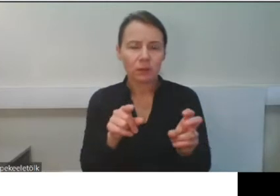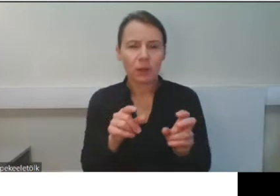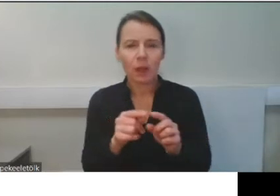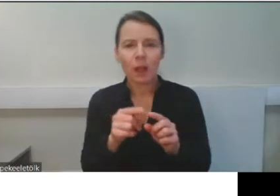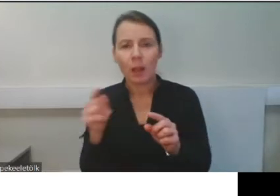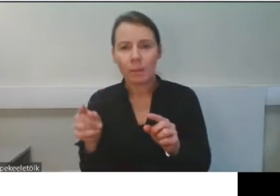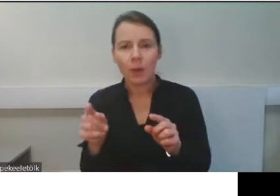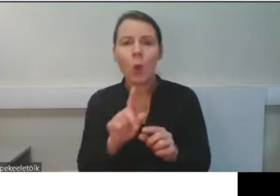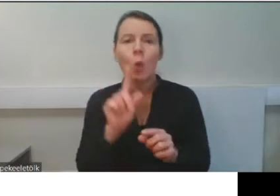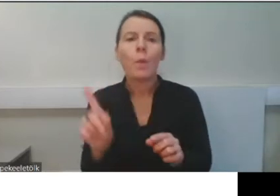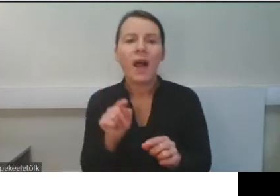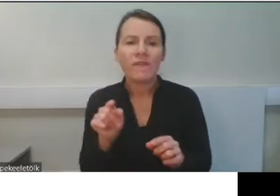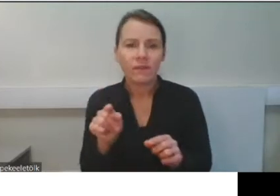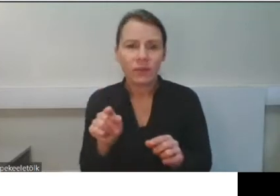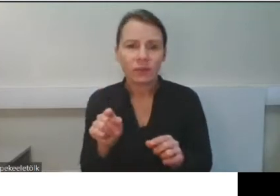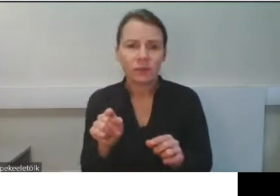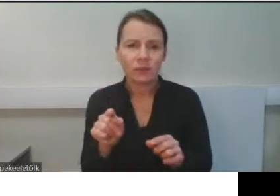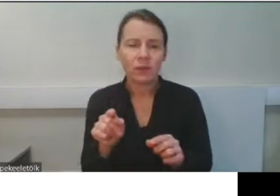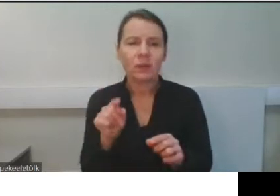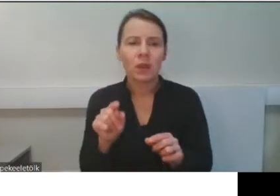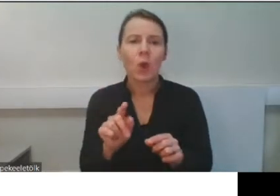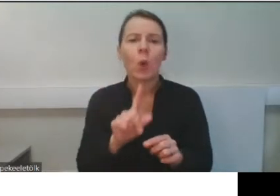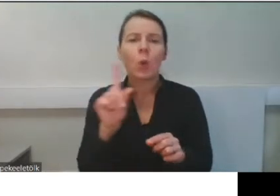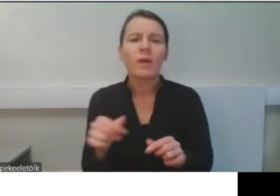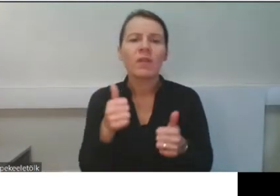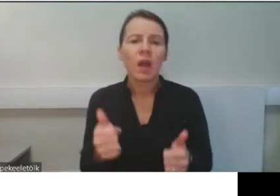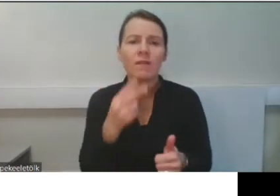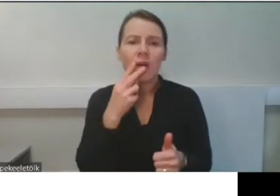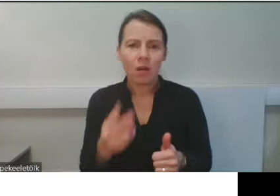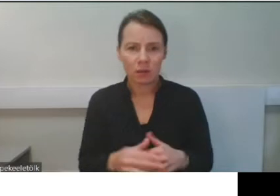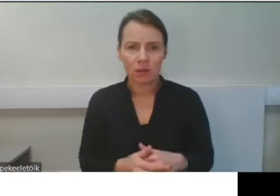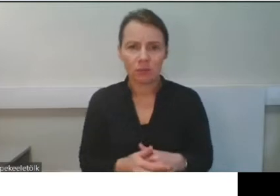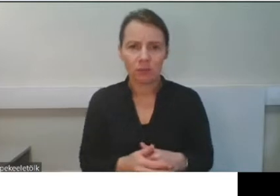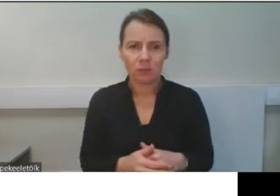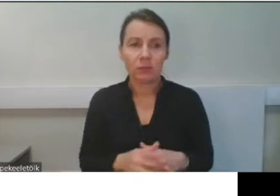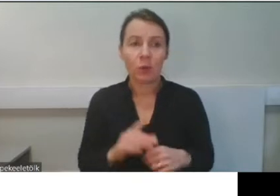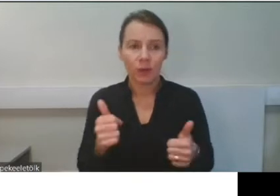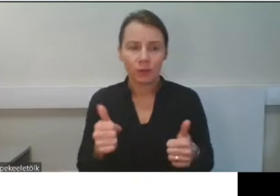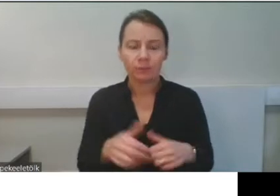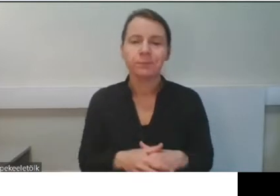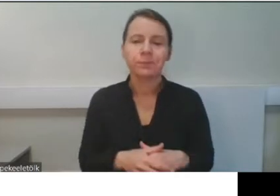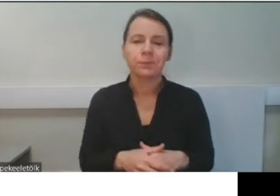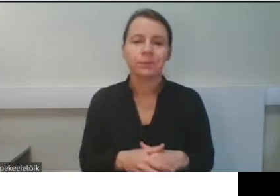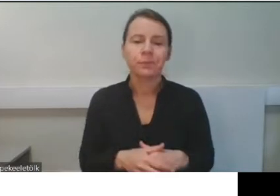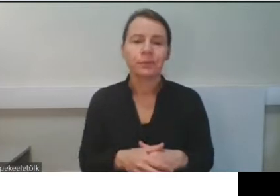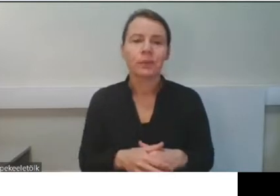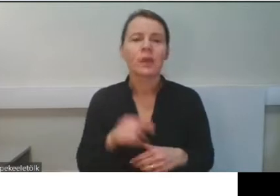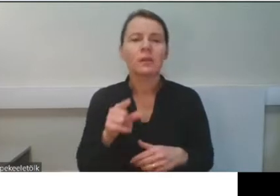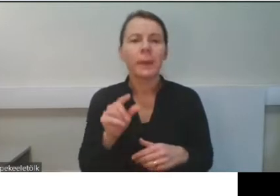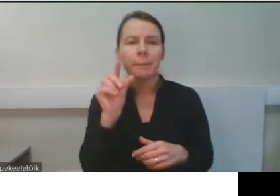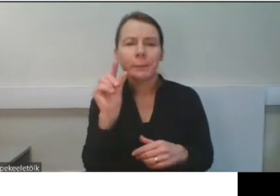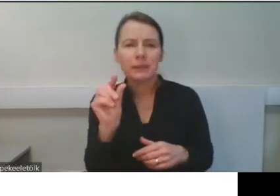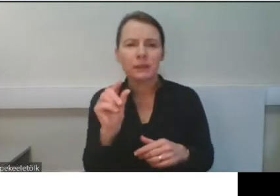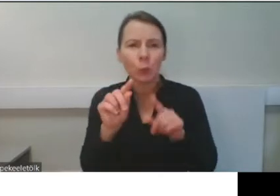saa öelda , et näiteks majanduslik seisund põhjustab terviseseisundi näiteks muutust või